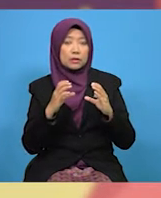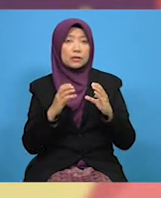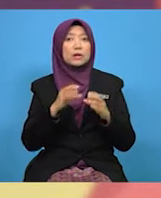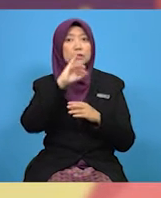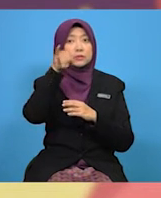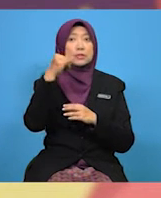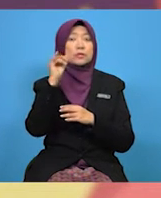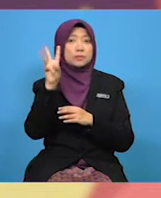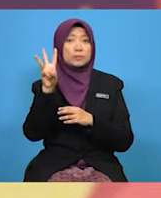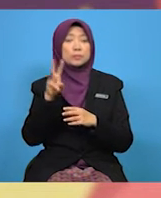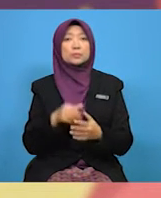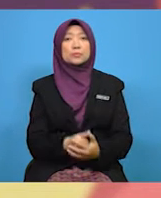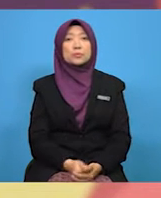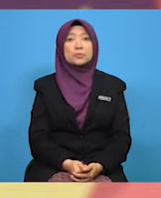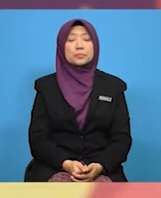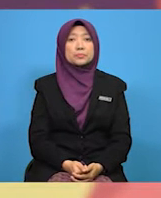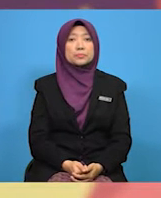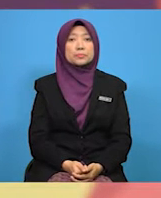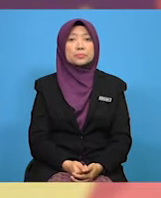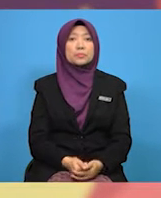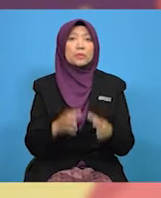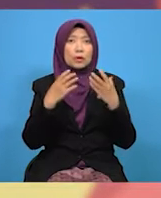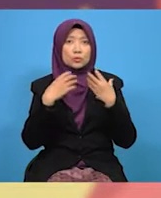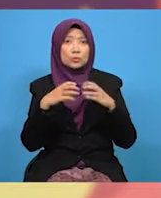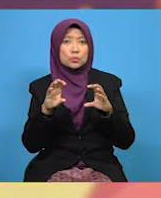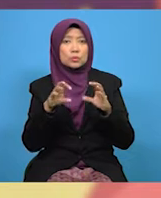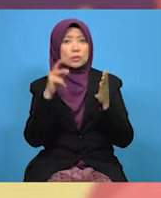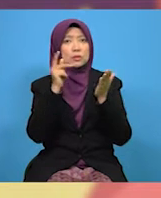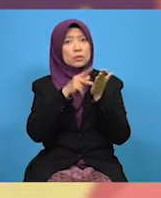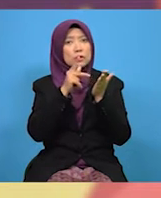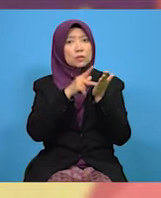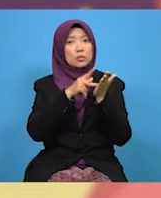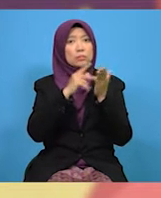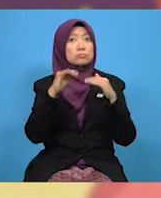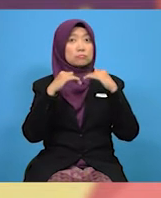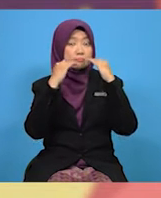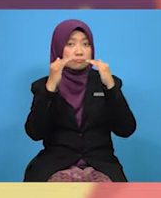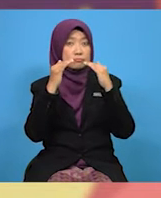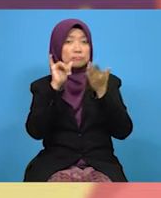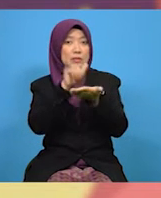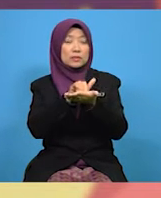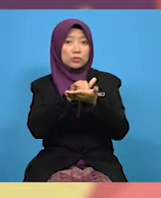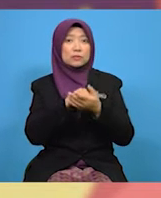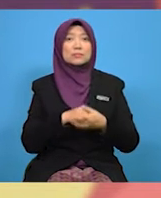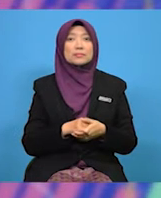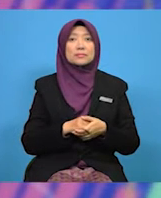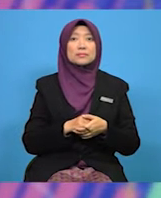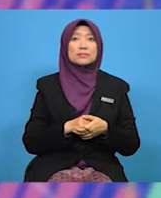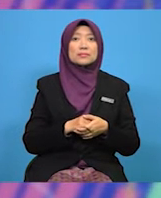speaker bocoran Coba anda hitung tingkat keseimbangan tersebut